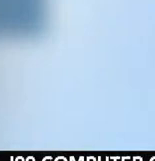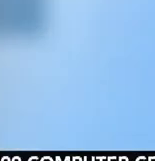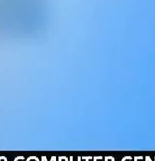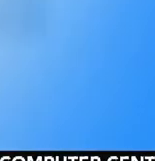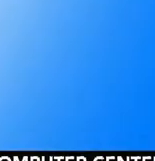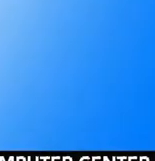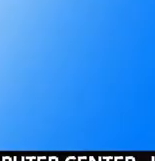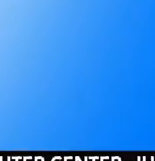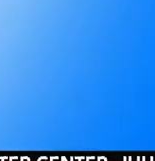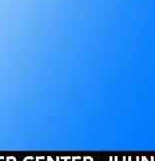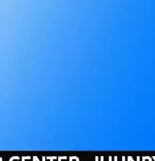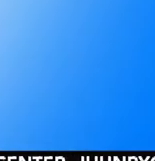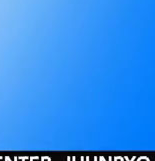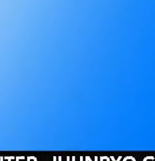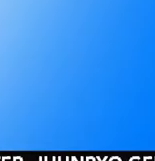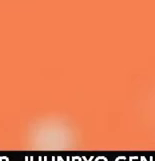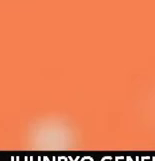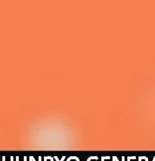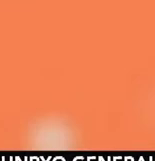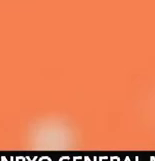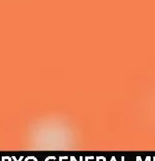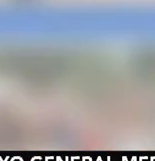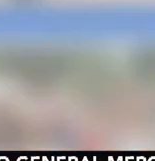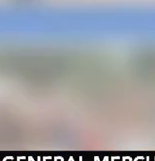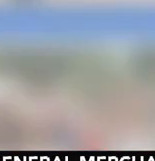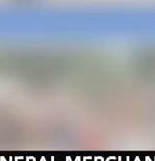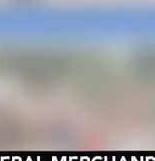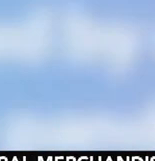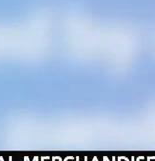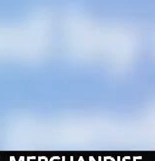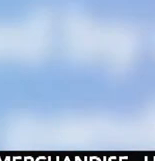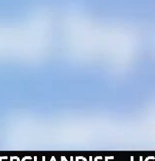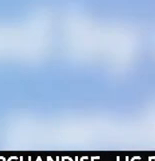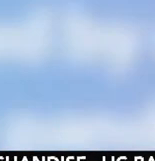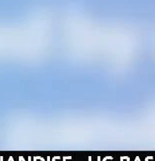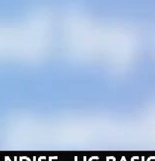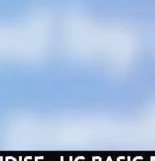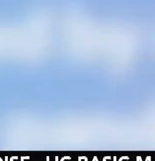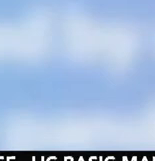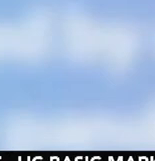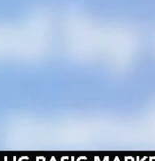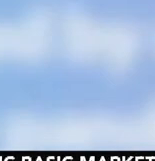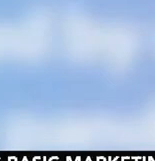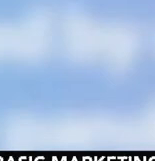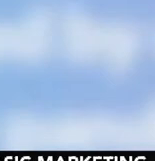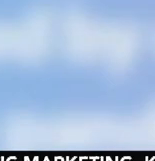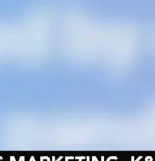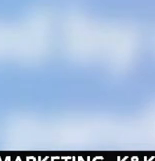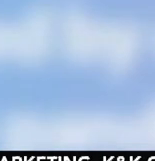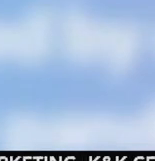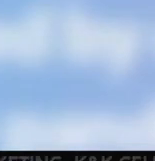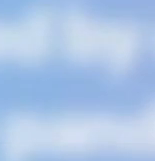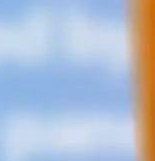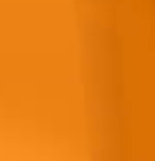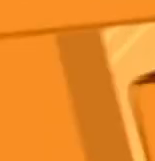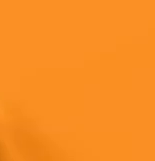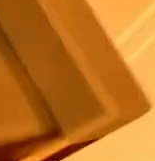Luwalier. Pwede rin online via GCash, Shopee, Lazada at Metrobank Credit Card.